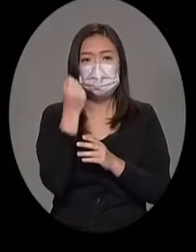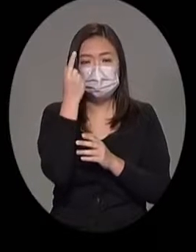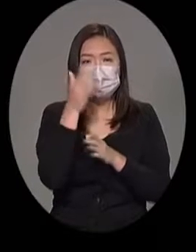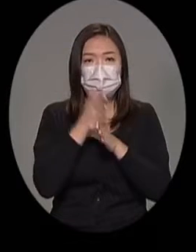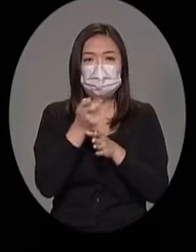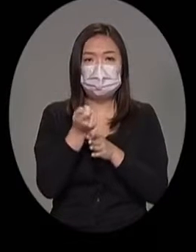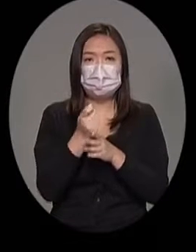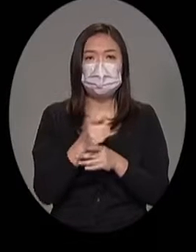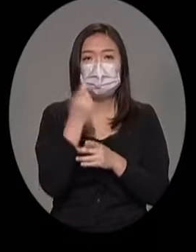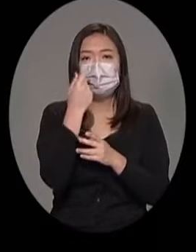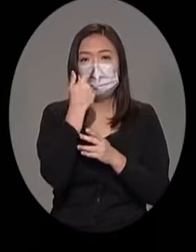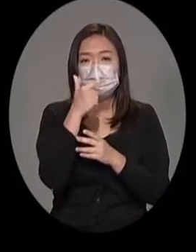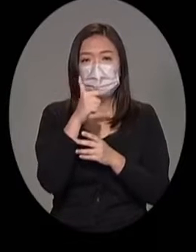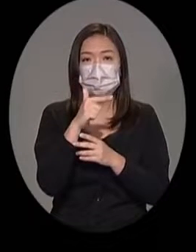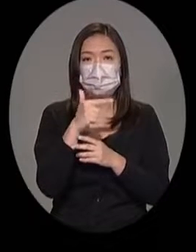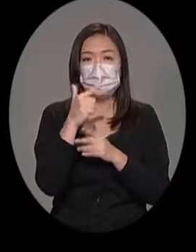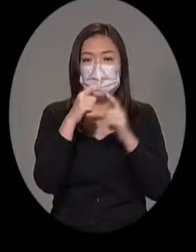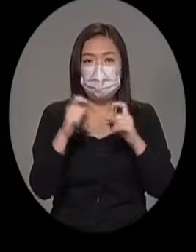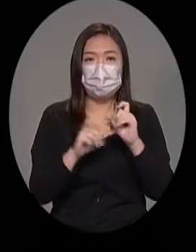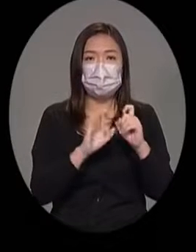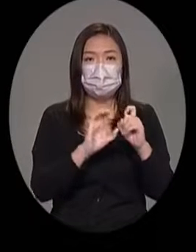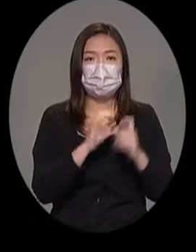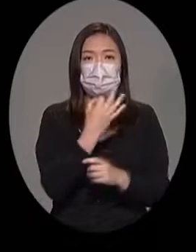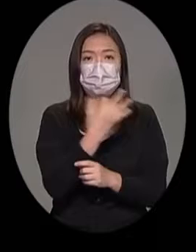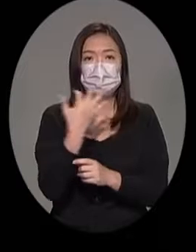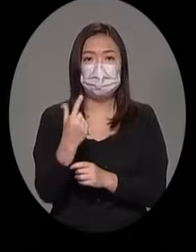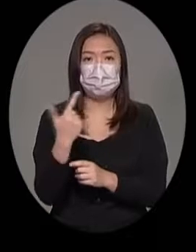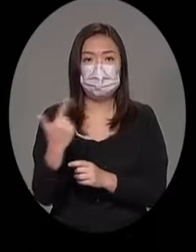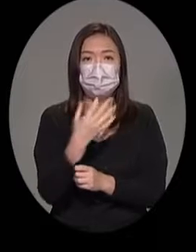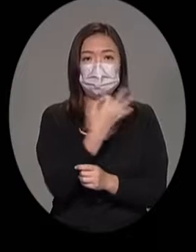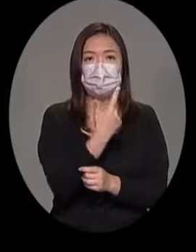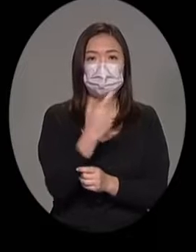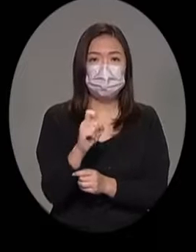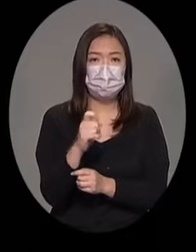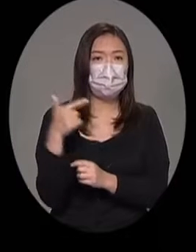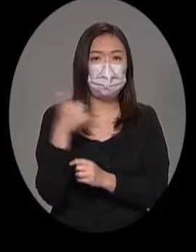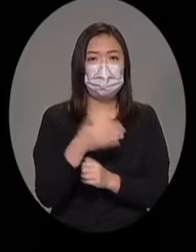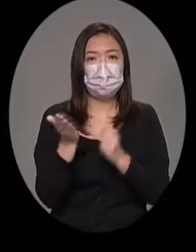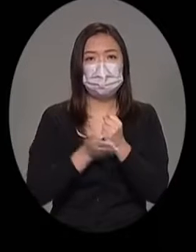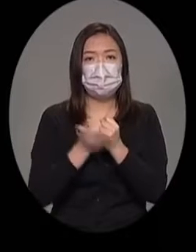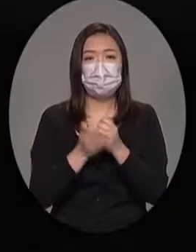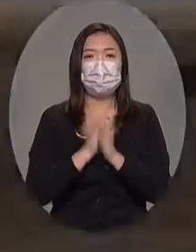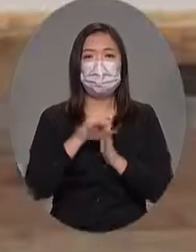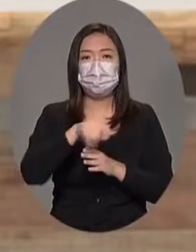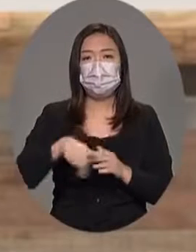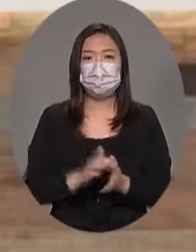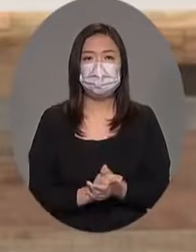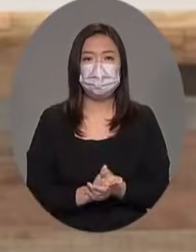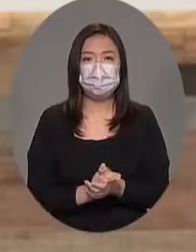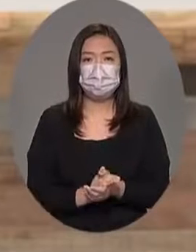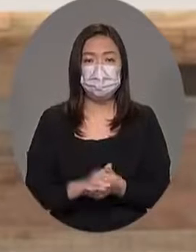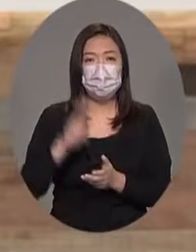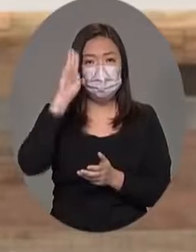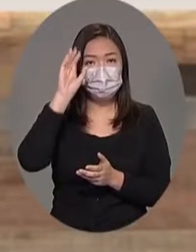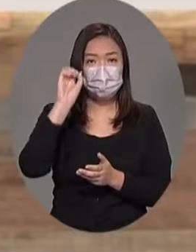別巴士線，分別咧係新巴9號 C、388啦，同埋389去啦柴灣墳場。 至